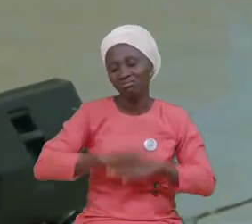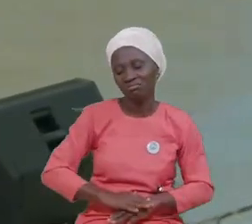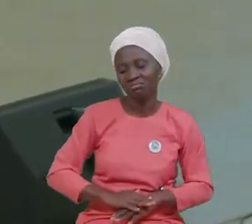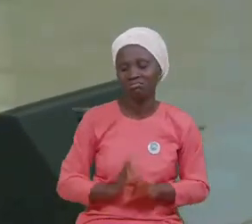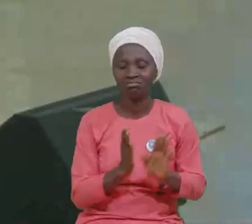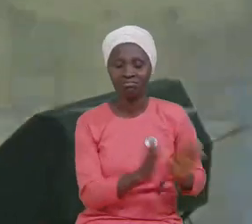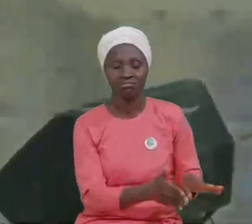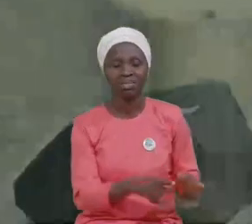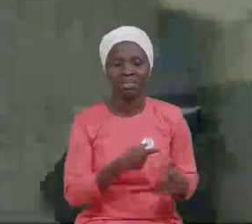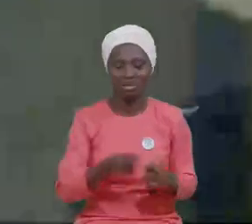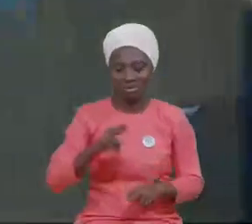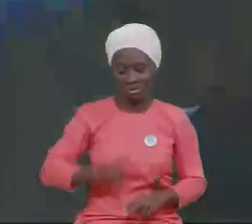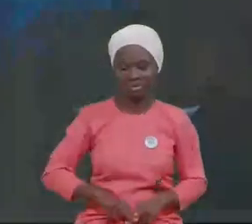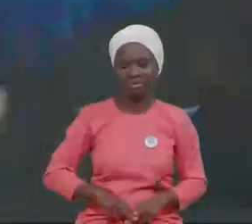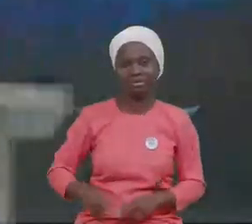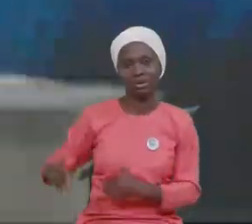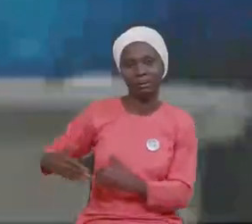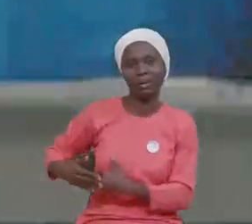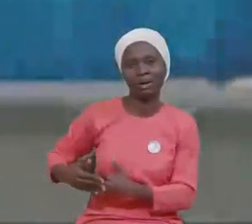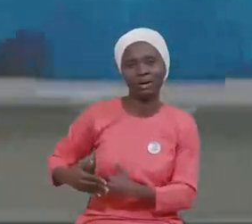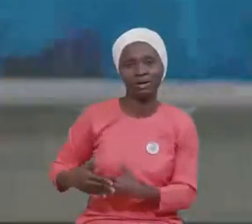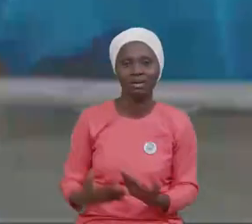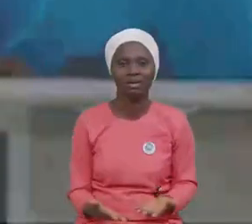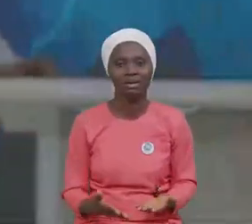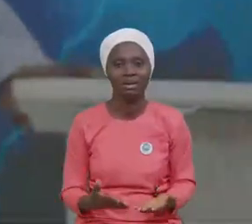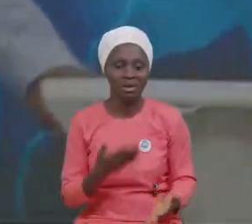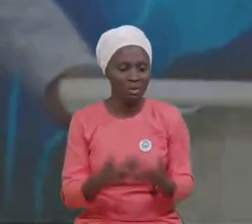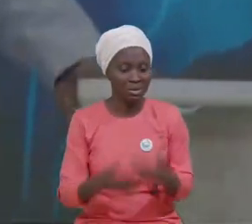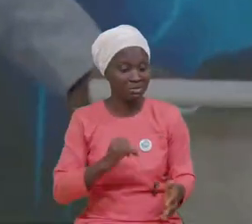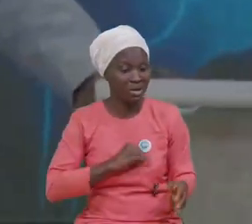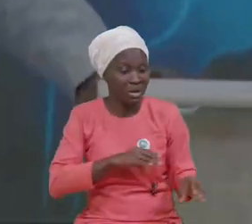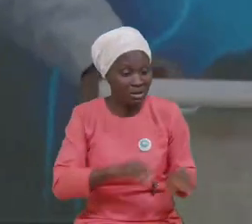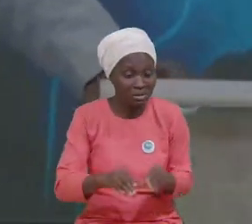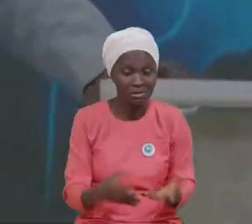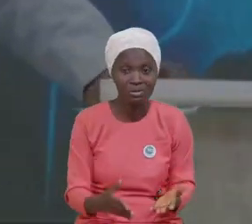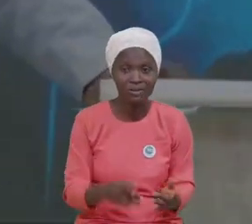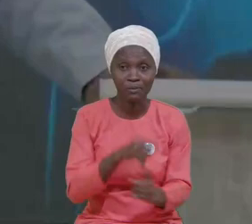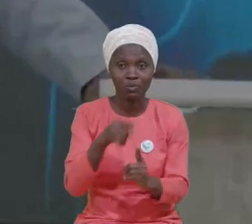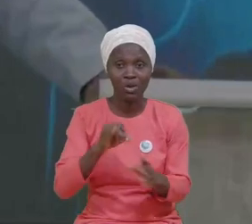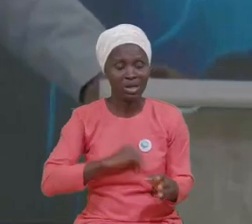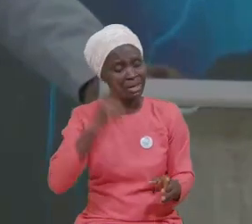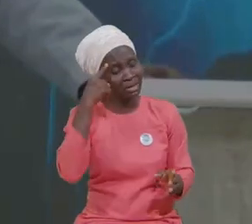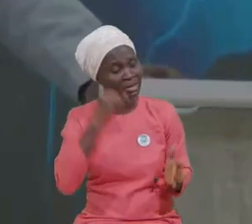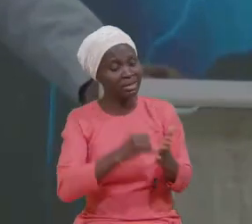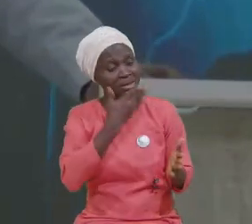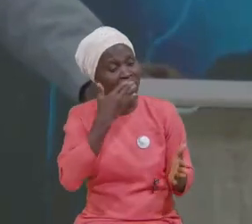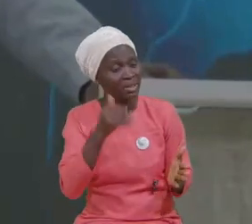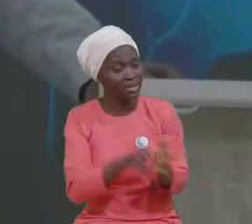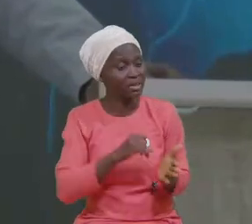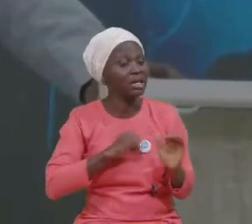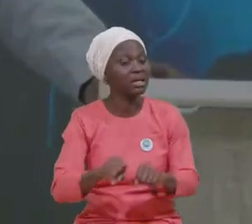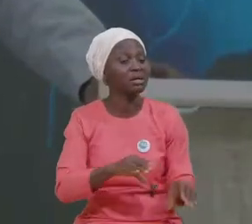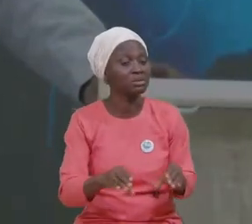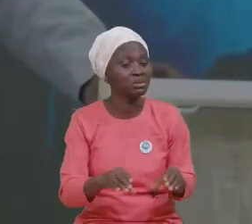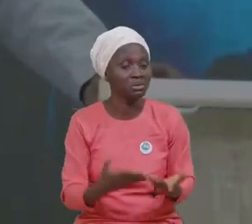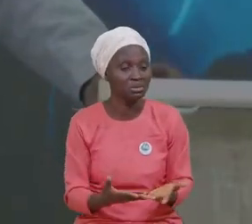tranquille. On s'assoit derrière. Tout ce que je fais, quand je pense que c'est le mieux que je